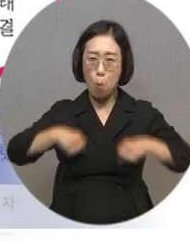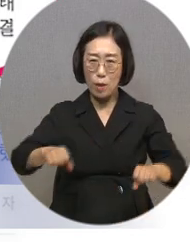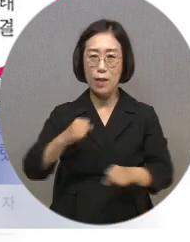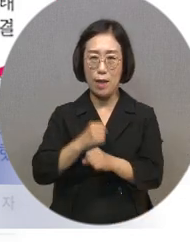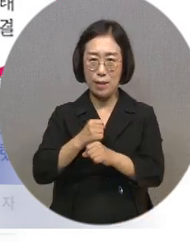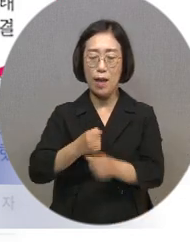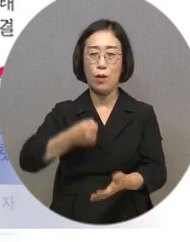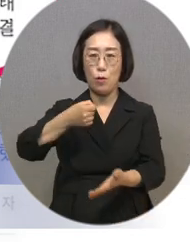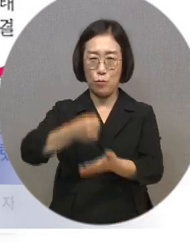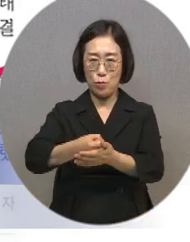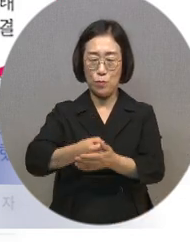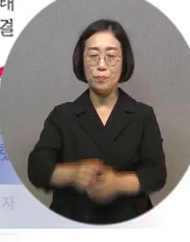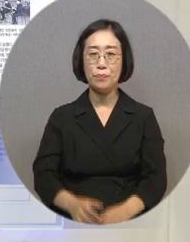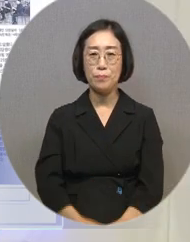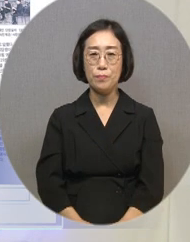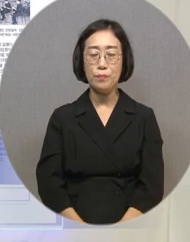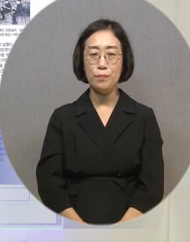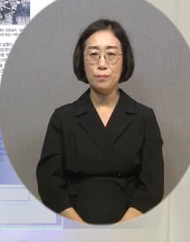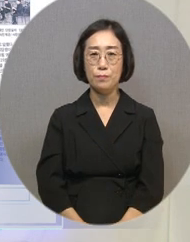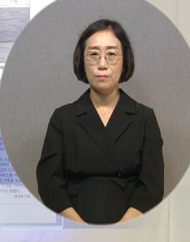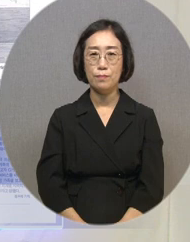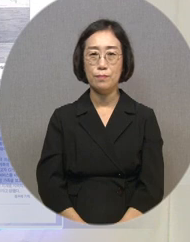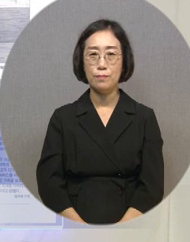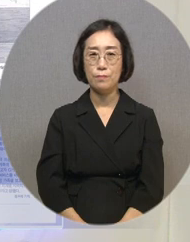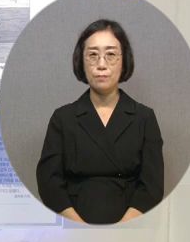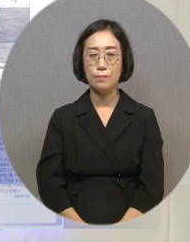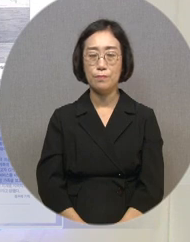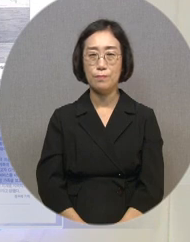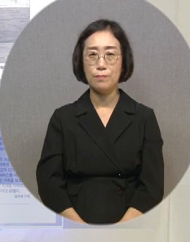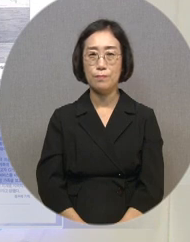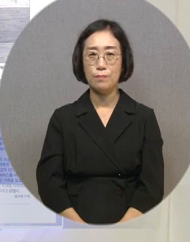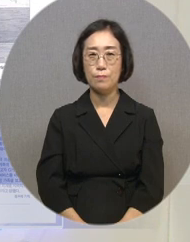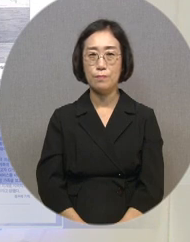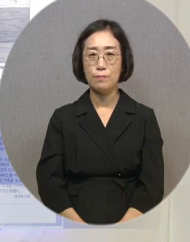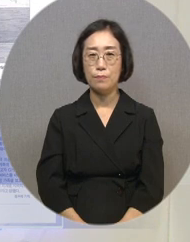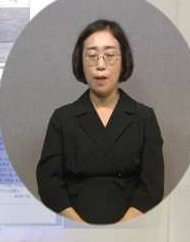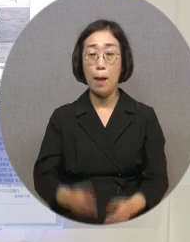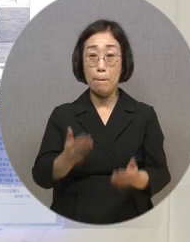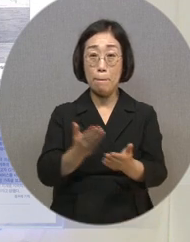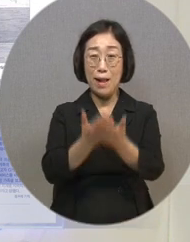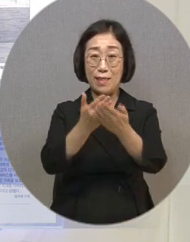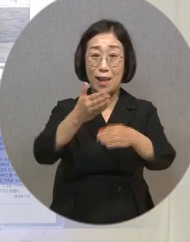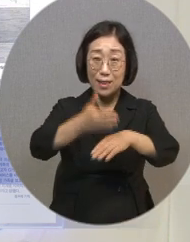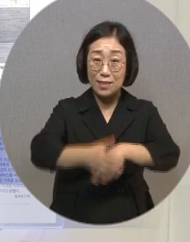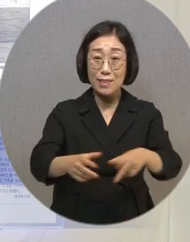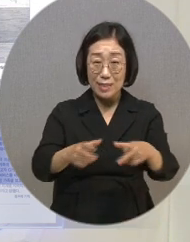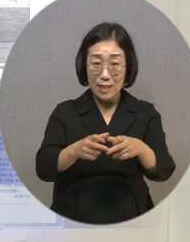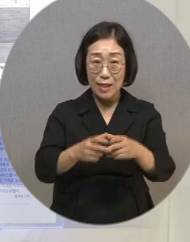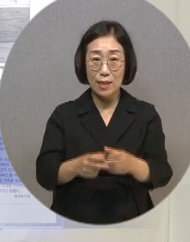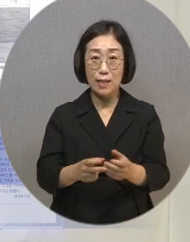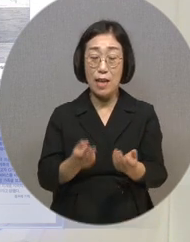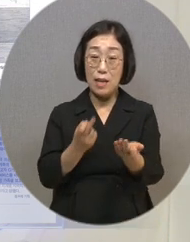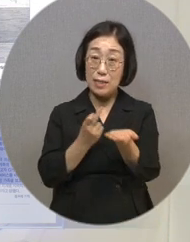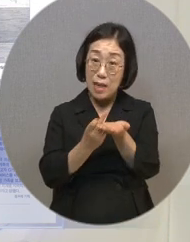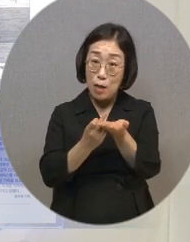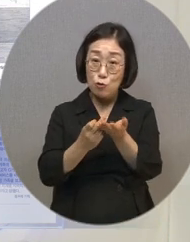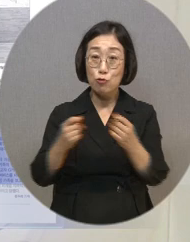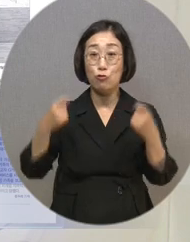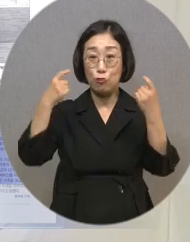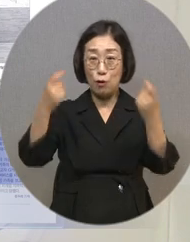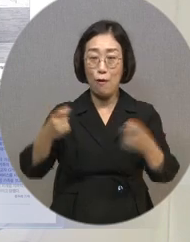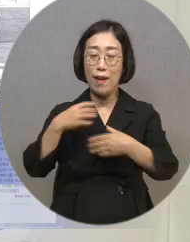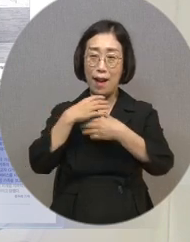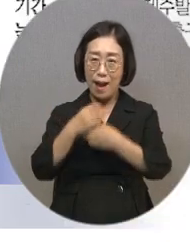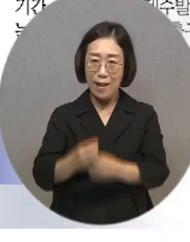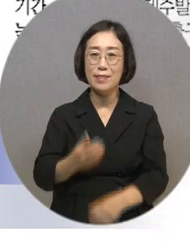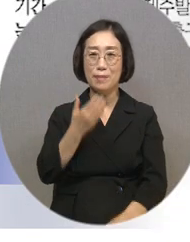됐다고 말했습니다 다음은 면입니다 발달 장애인의 제주 여행이 한층 안전해질